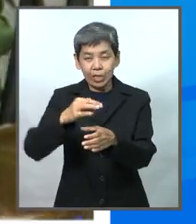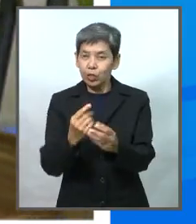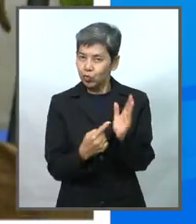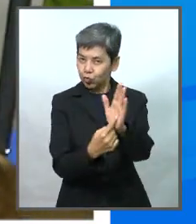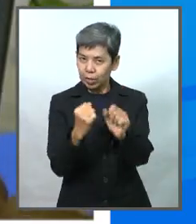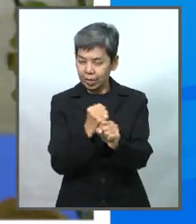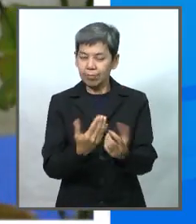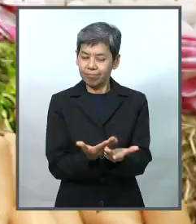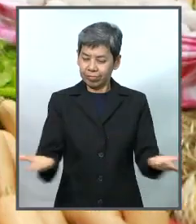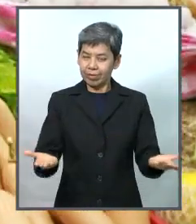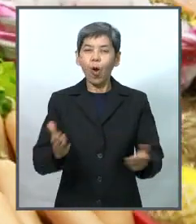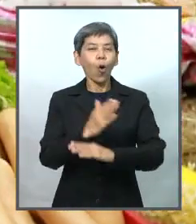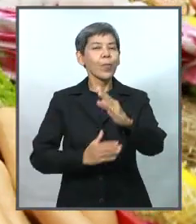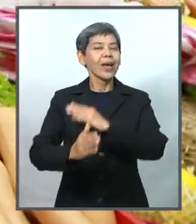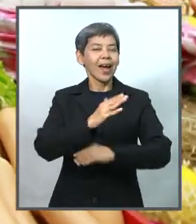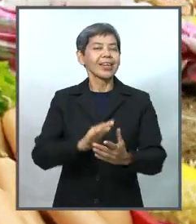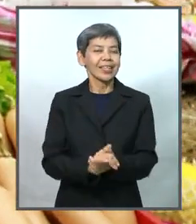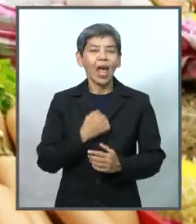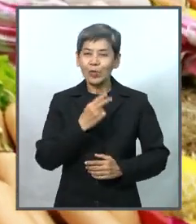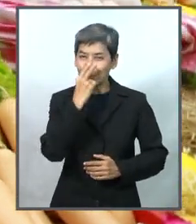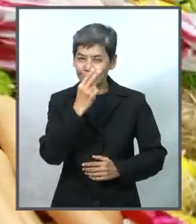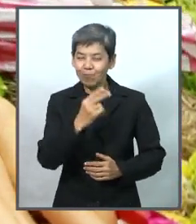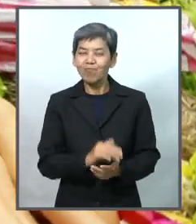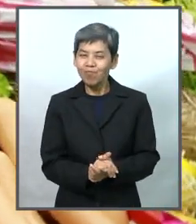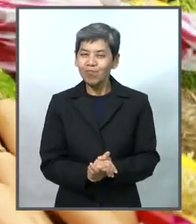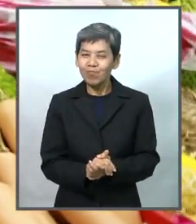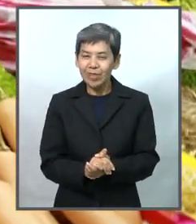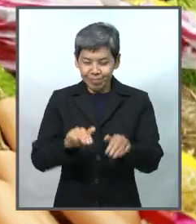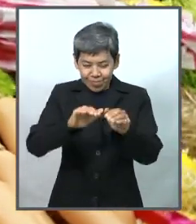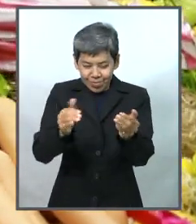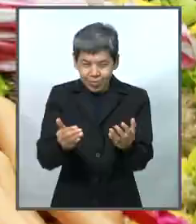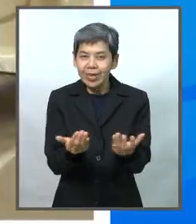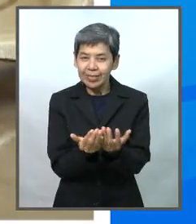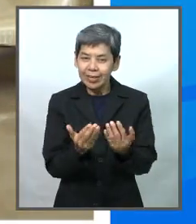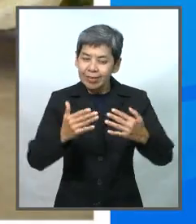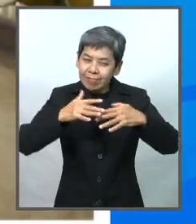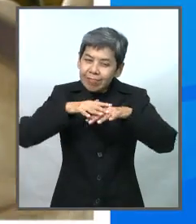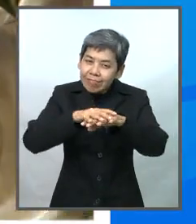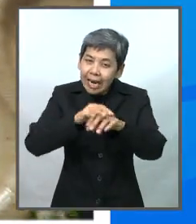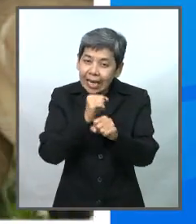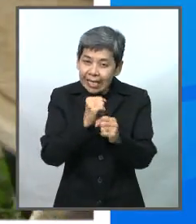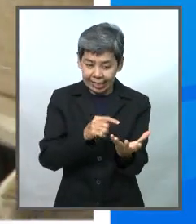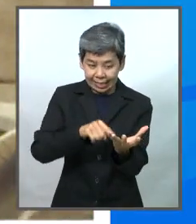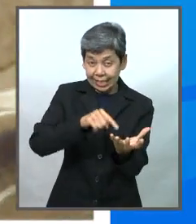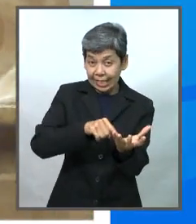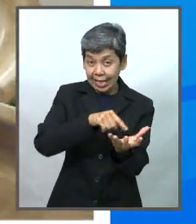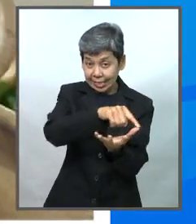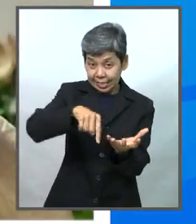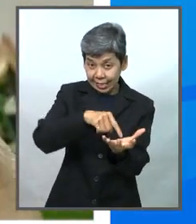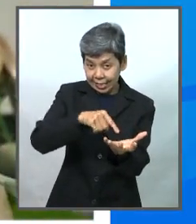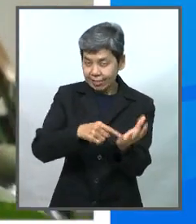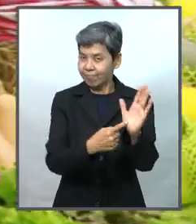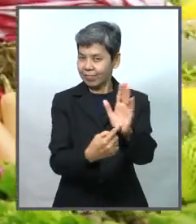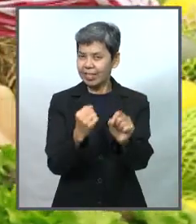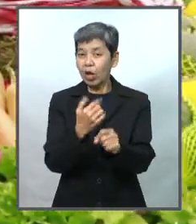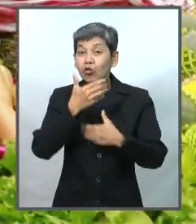ามาโชว์งานของมหกรรมของคนพิการเราอันนี้จะเป็นเมลอนที่เราปลูกในสวนนะคะแล้วก็นี่เป็นจานลดโลกร้อนนะคะเราก็มาโ